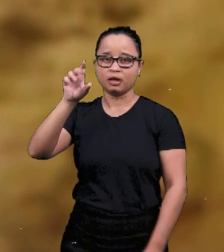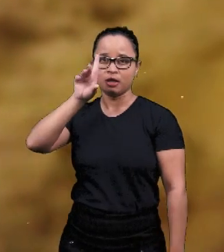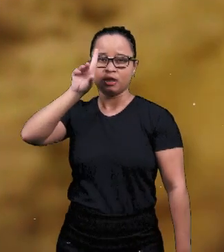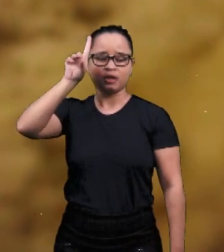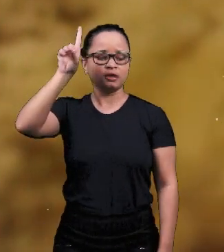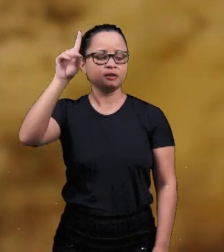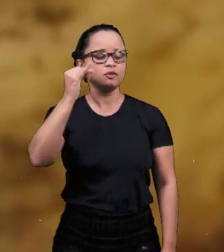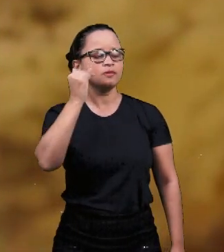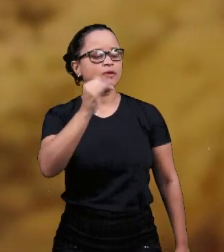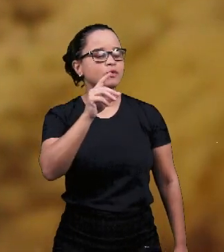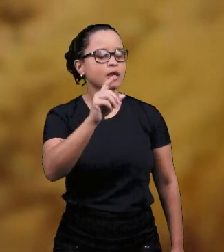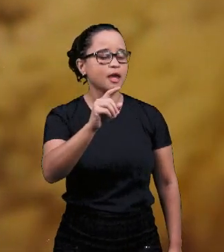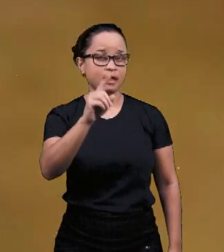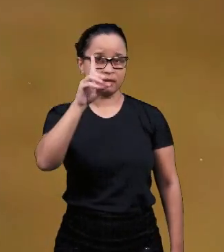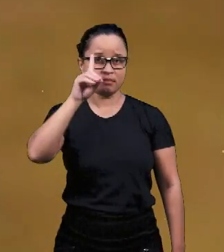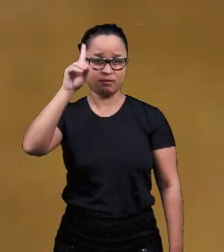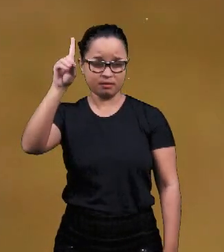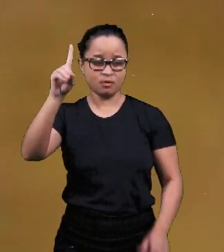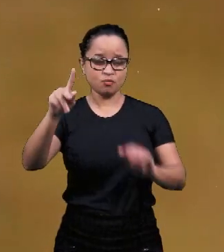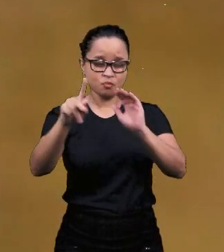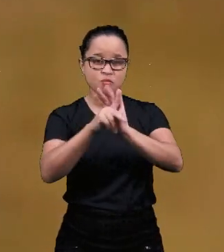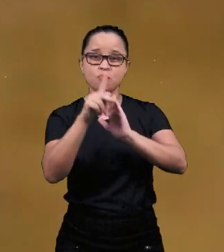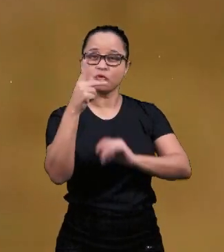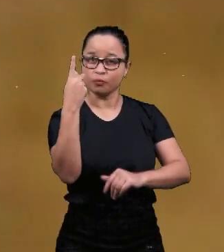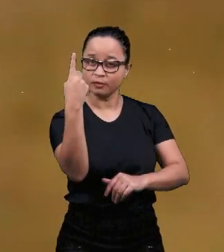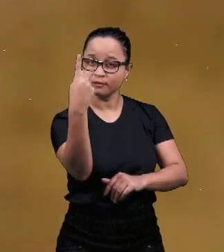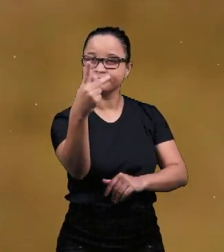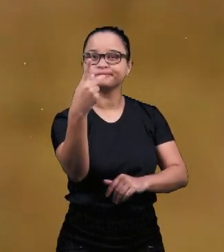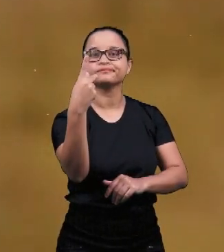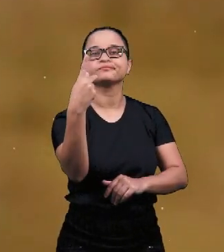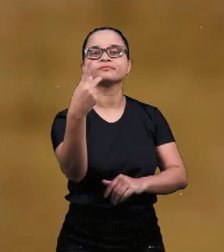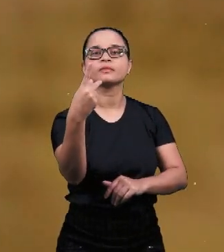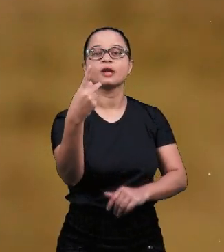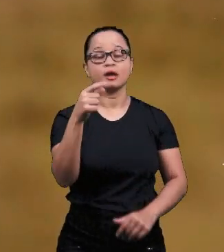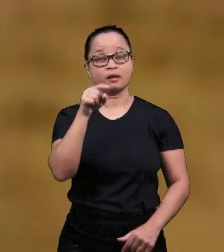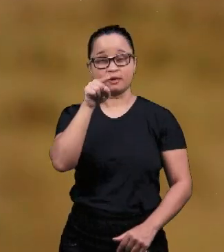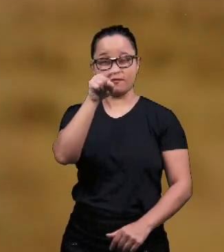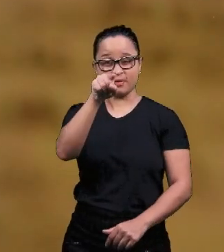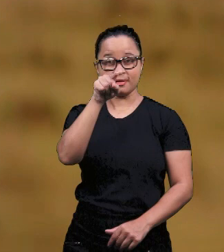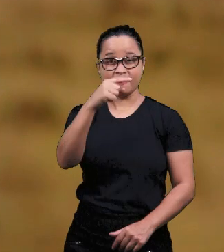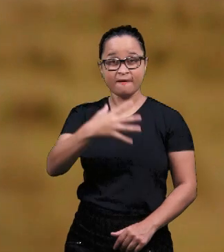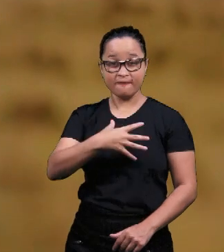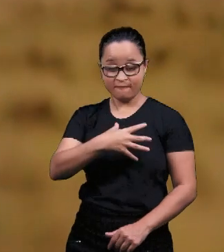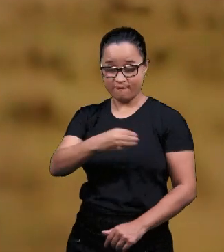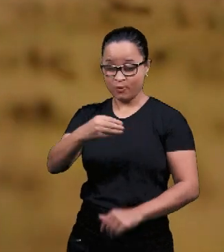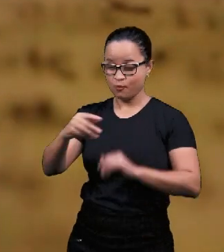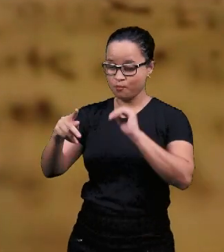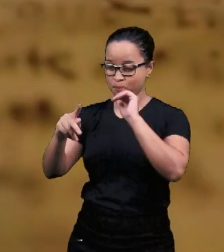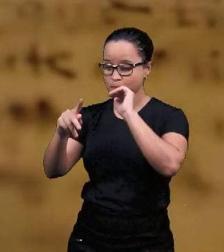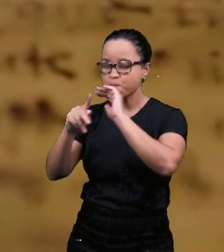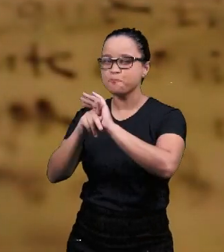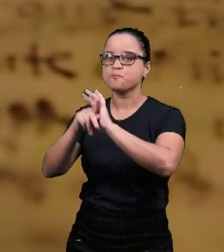И я буду ему Богом, и он будет мне сыном. Верны сии слова.